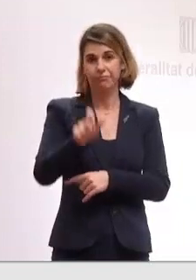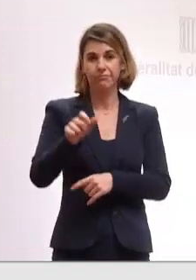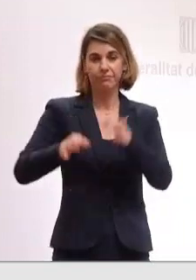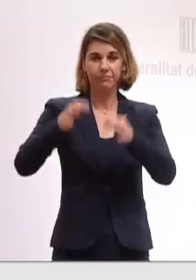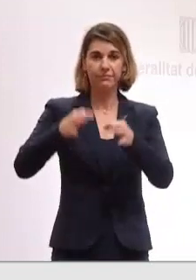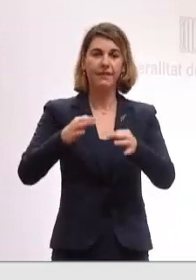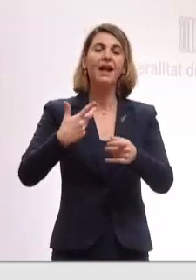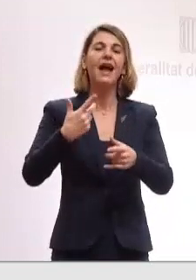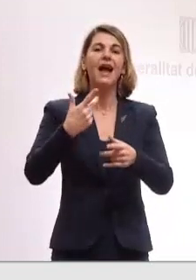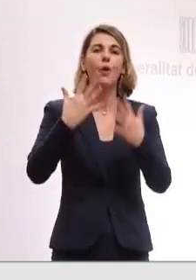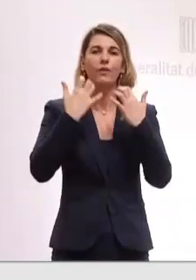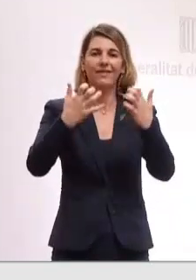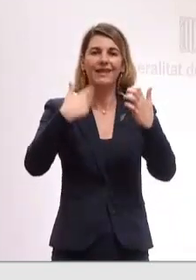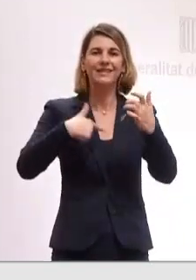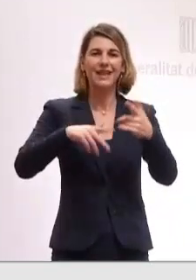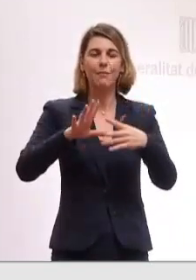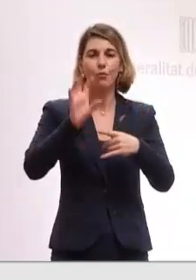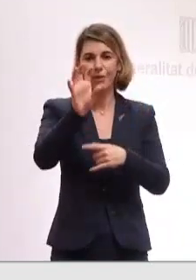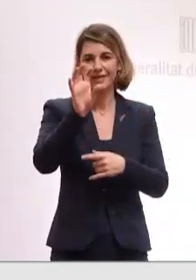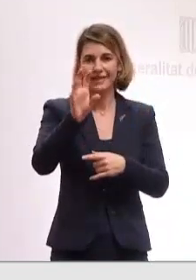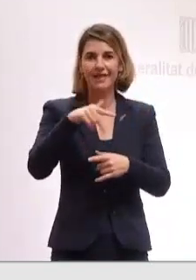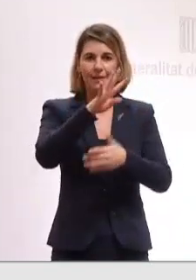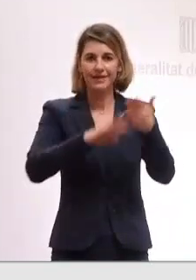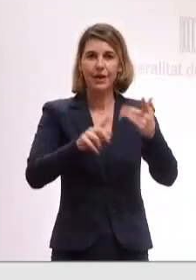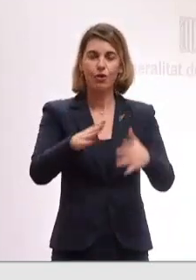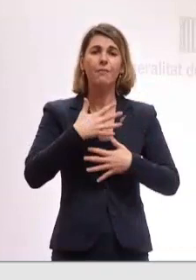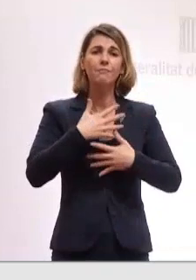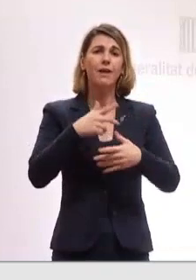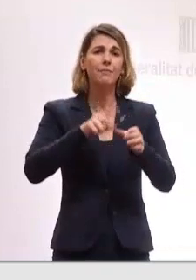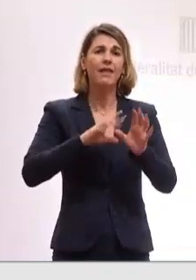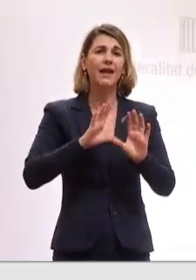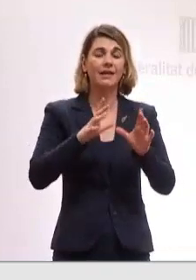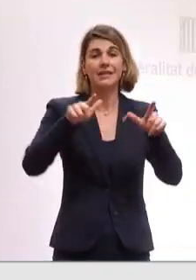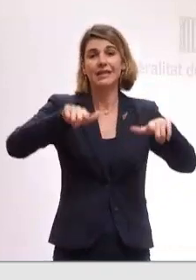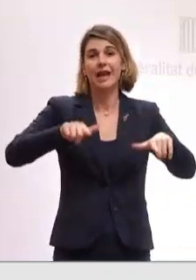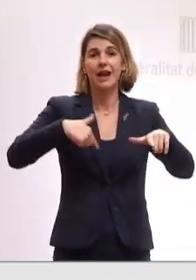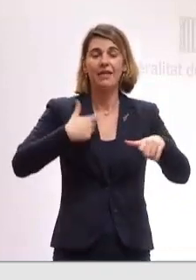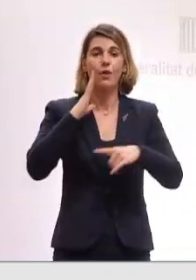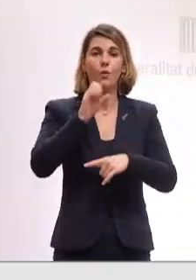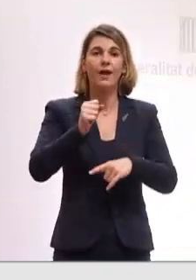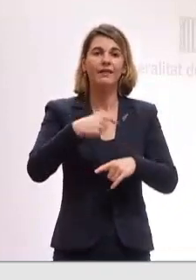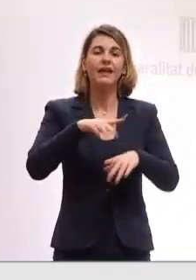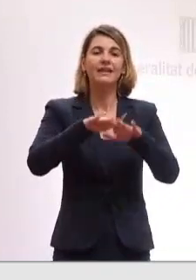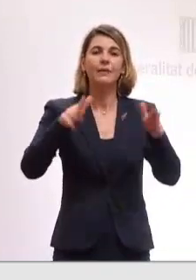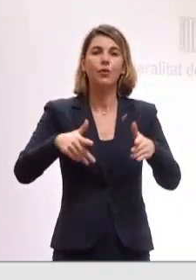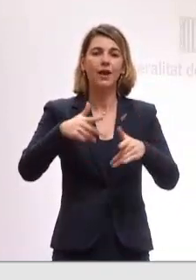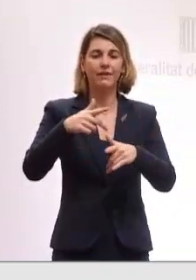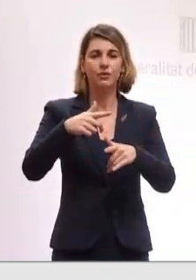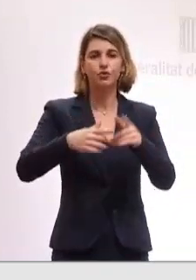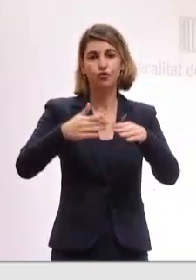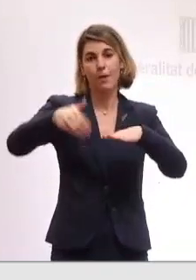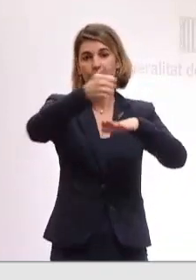de l'Audiència Provincial de Barcelona, és membre de la Sala de Govern del Tribunal Superior de Justícia de Catalunya des del